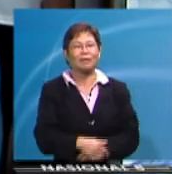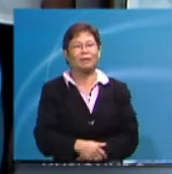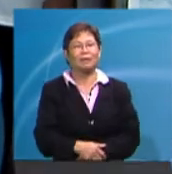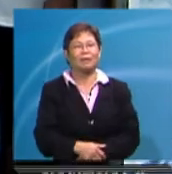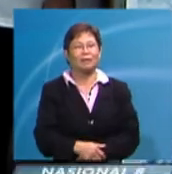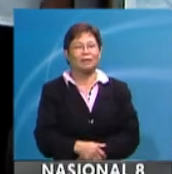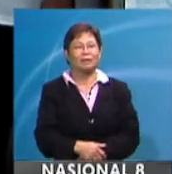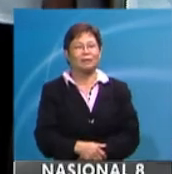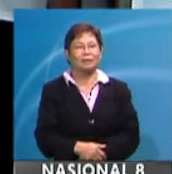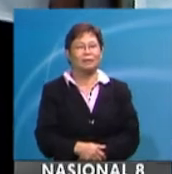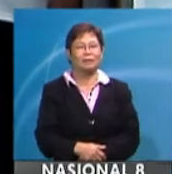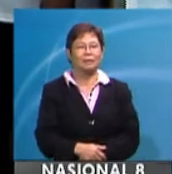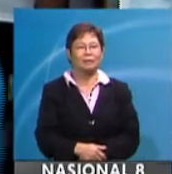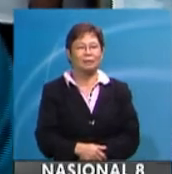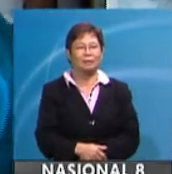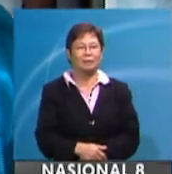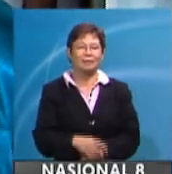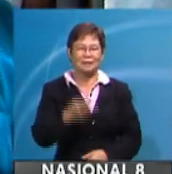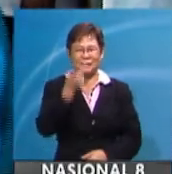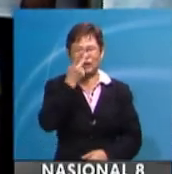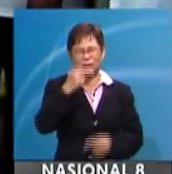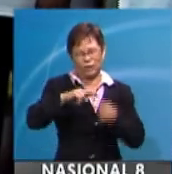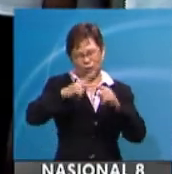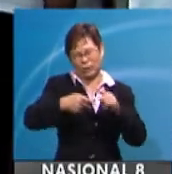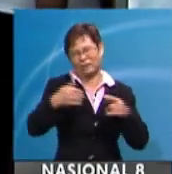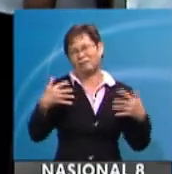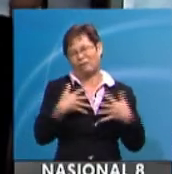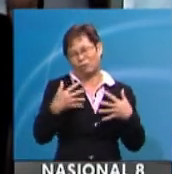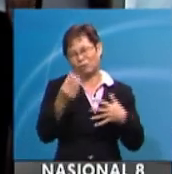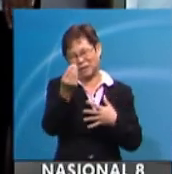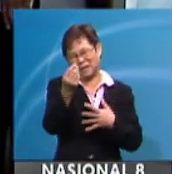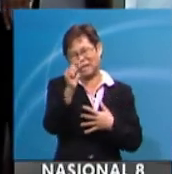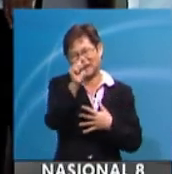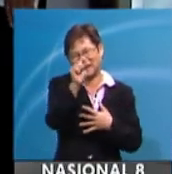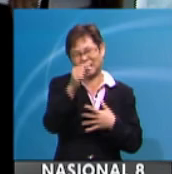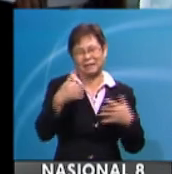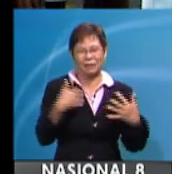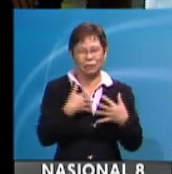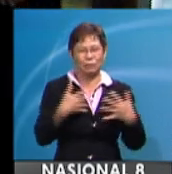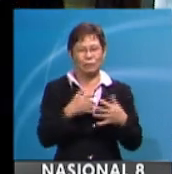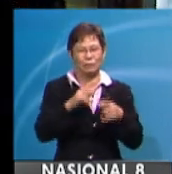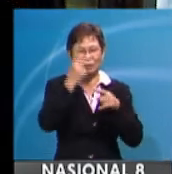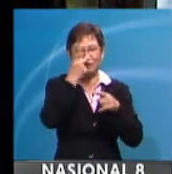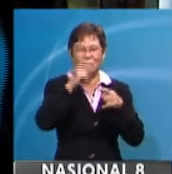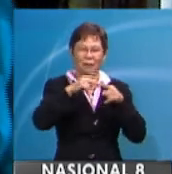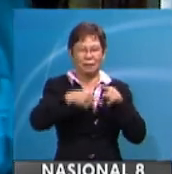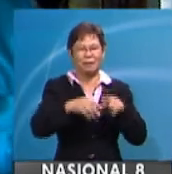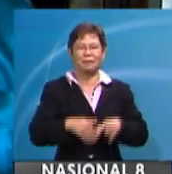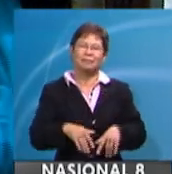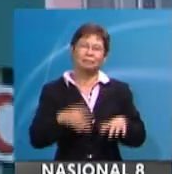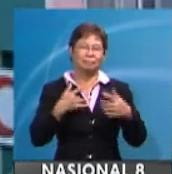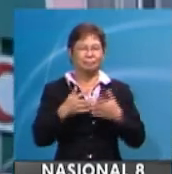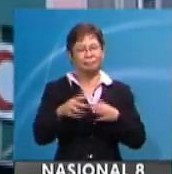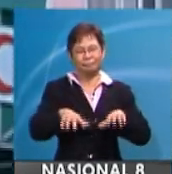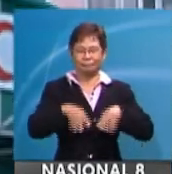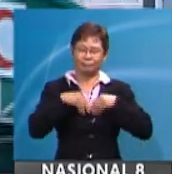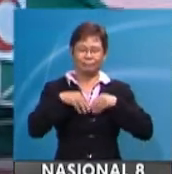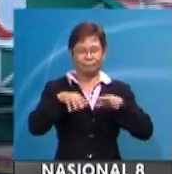sedap-sedap bila nak sunat ni rasa takut sikit reda nak